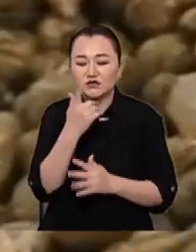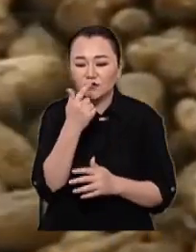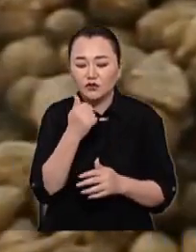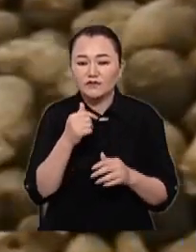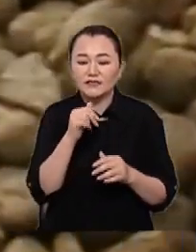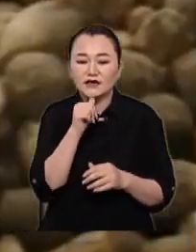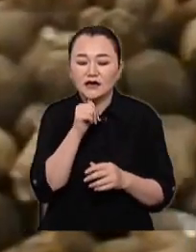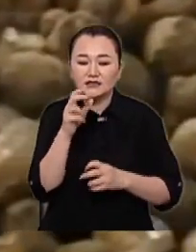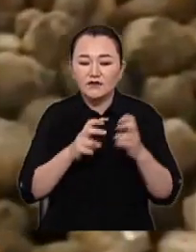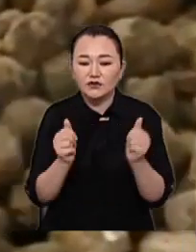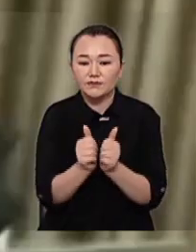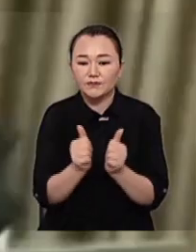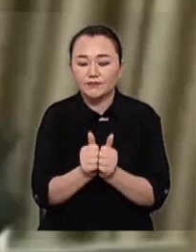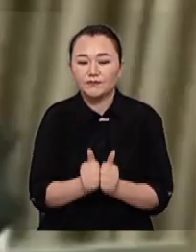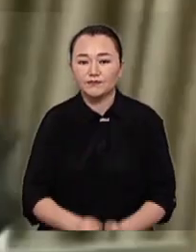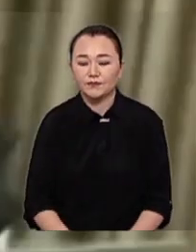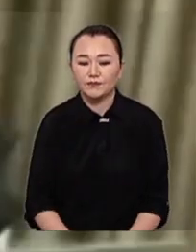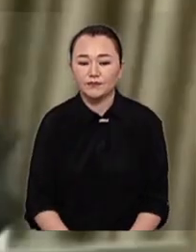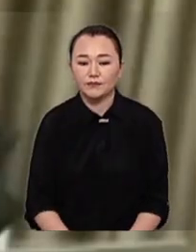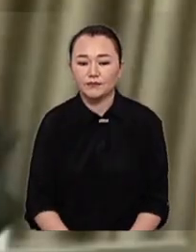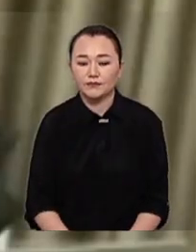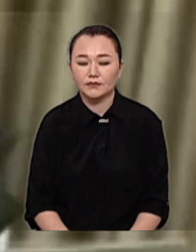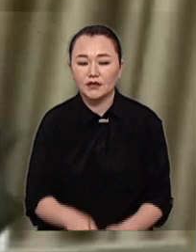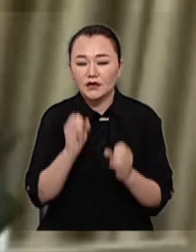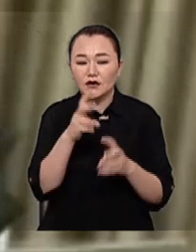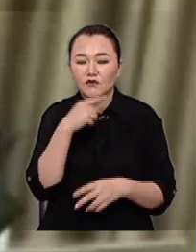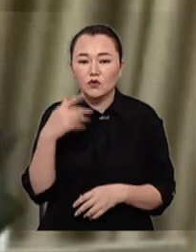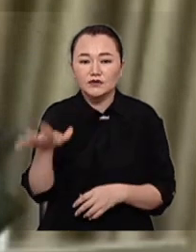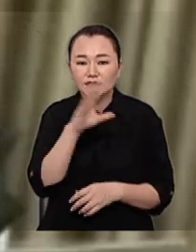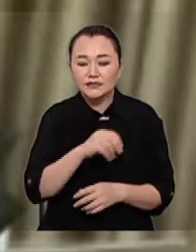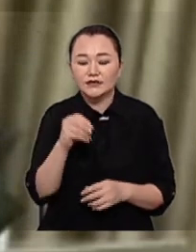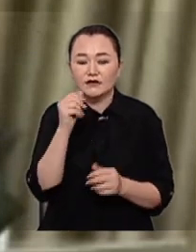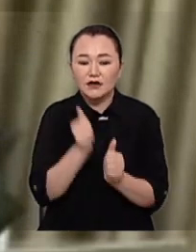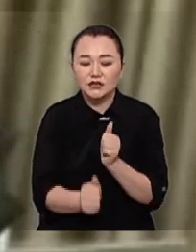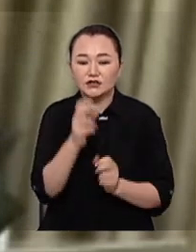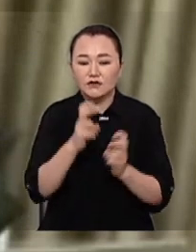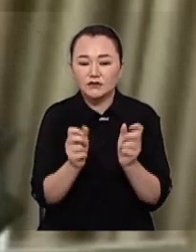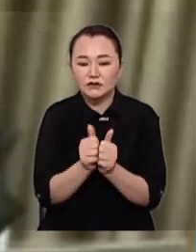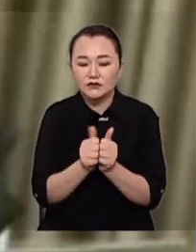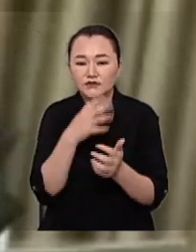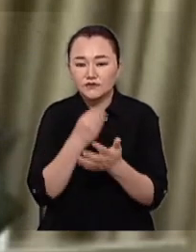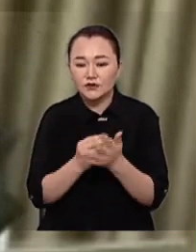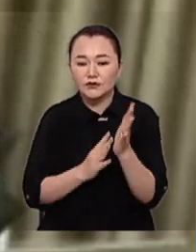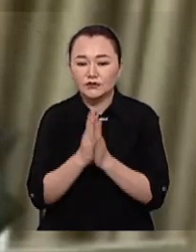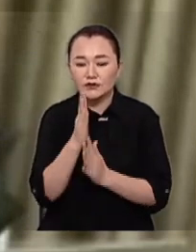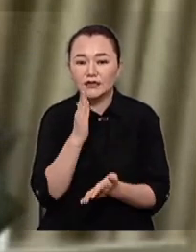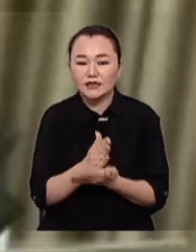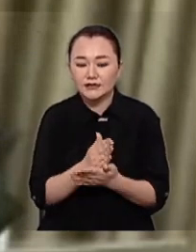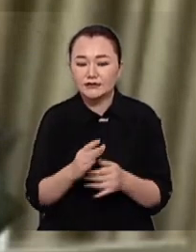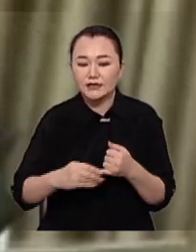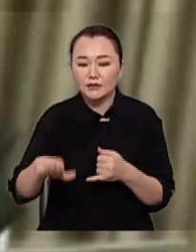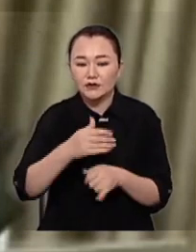при сахарном заводе. Как в Украине, как в России. При каждом сахарном заводе существует свой агрохолдинг,